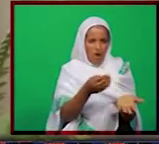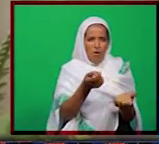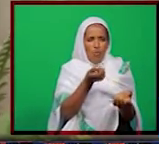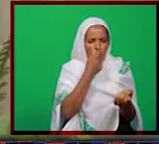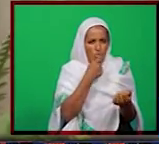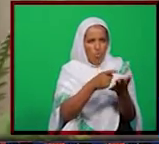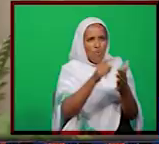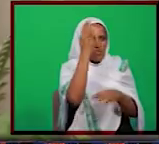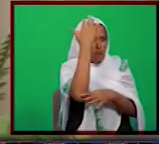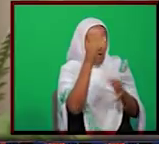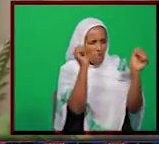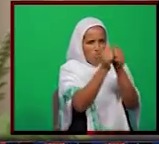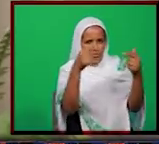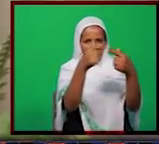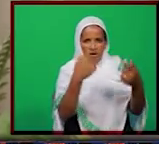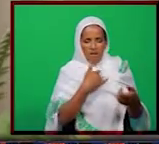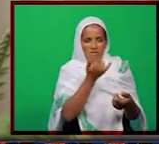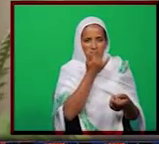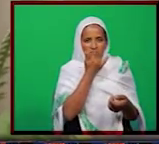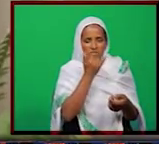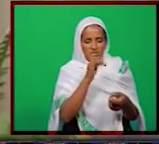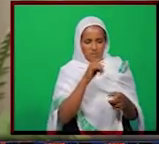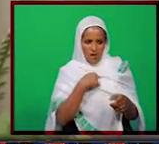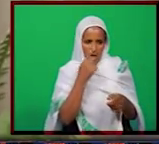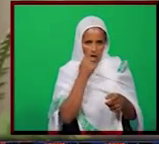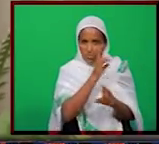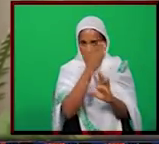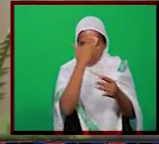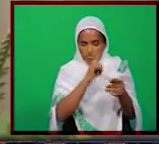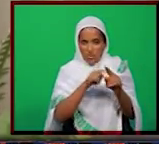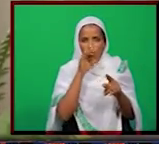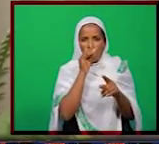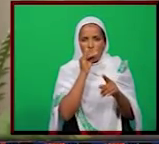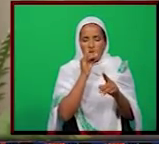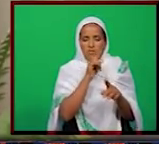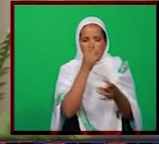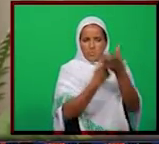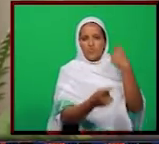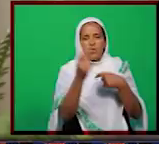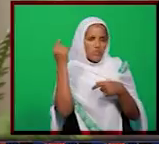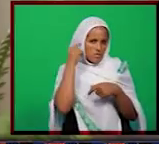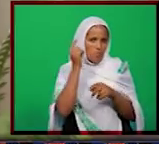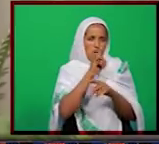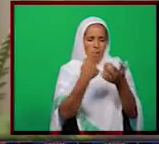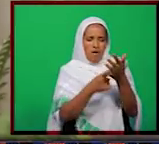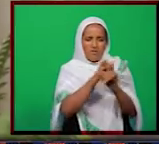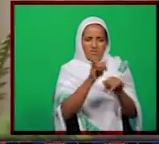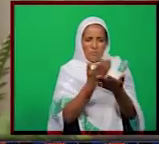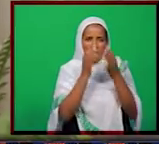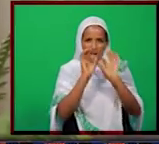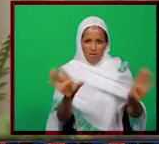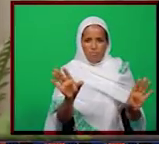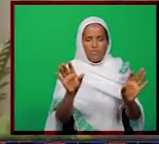ልደታ ብለው የቂጣ ቆሎ የአምልኮ የዛራ አድርገው ነው የሚያስቡት። ሲወራ ነው እንጂ በአይኔ አይቻላቅም። እኔ